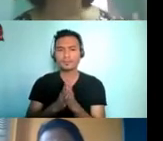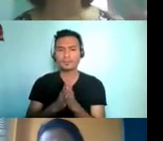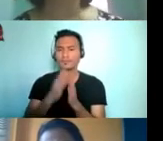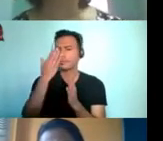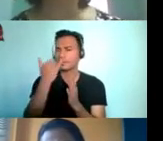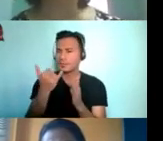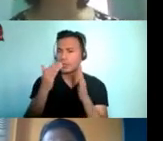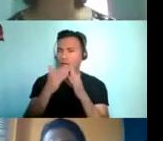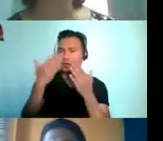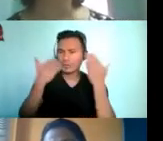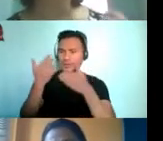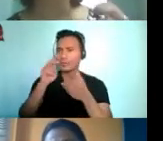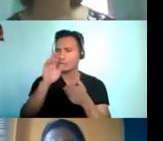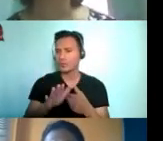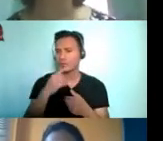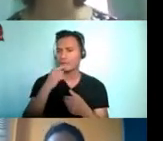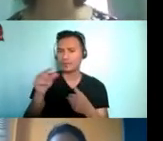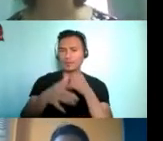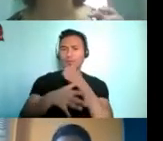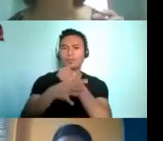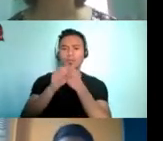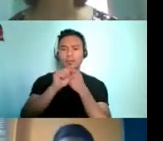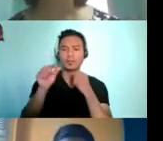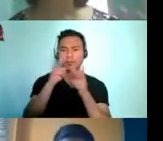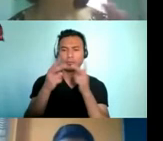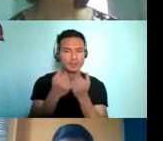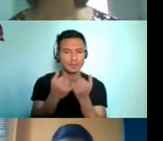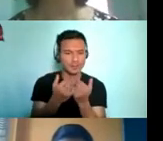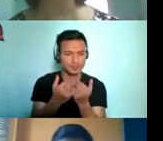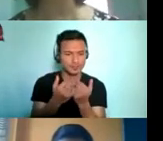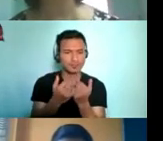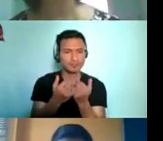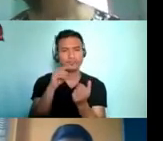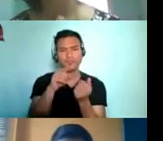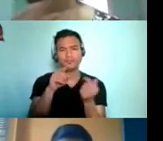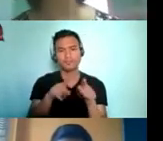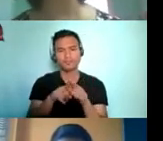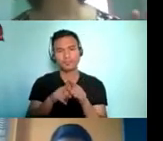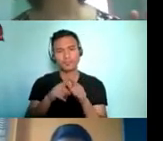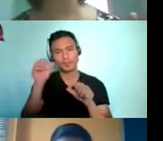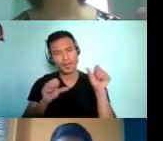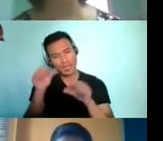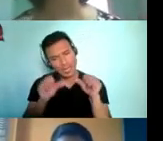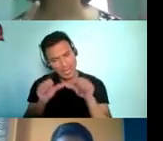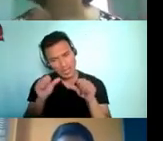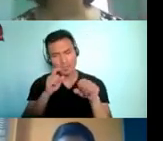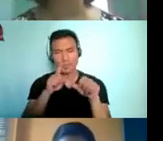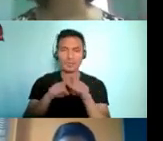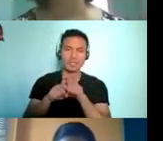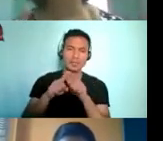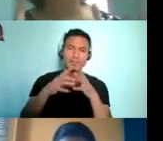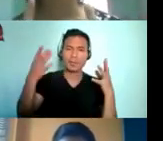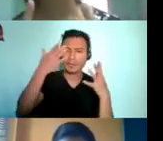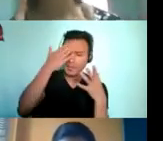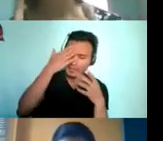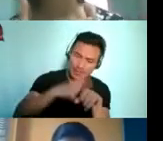किन घरेलु हिंसा भइरहेको छ भनेर जुन संरचनाका कुराहरू गरेँ, त्यो चाहिँ जहिले पनि चाहे त्यो महामारीमा